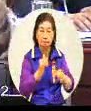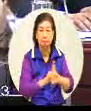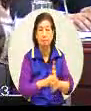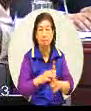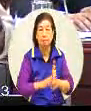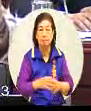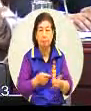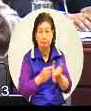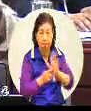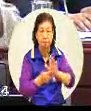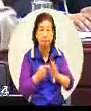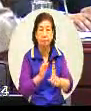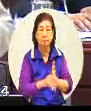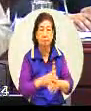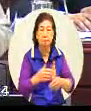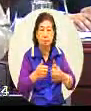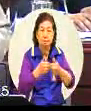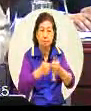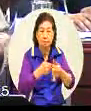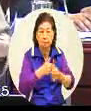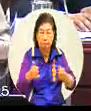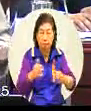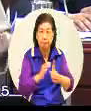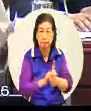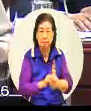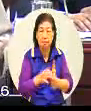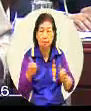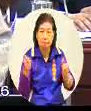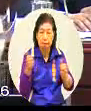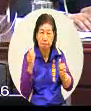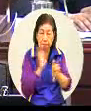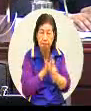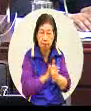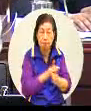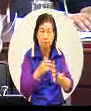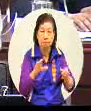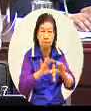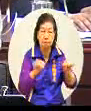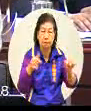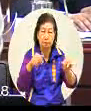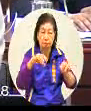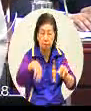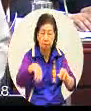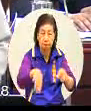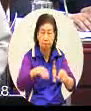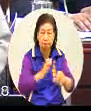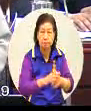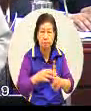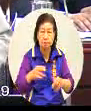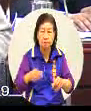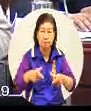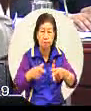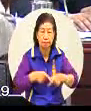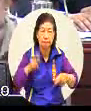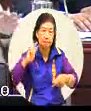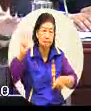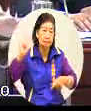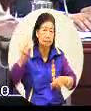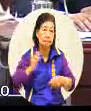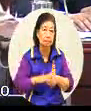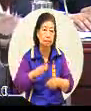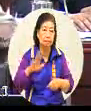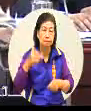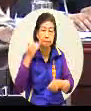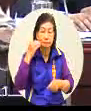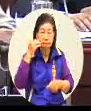啊，你议员表达咱地方的心声，我嘛感觉安尼真好，啊，真好，啊，我嘛希望咱未来，伊啊如果要